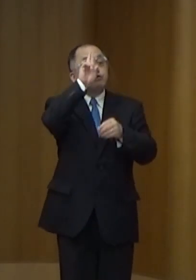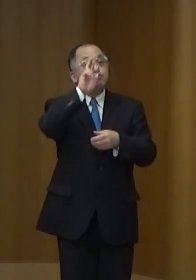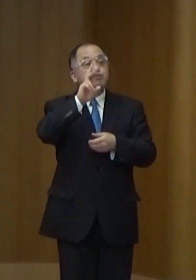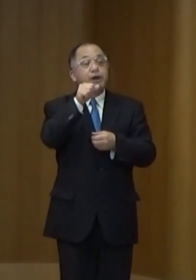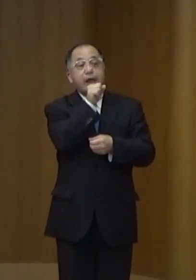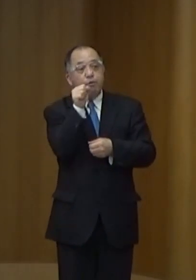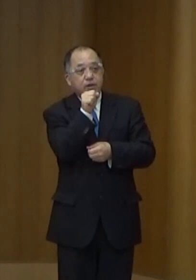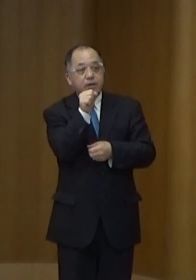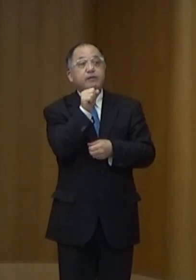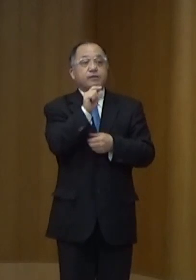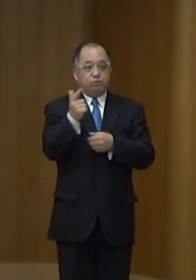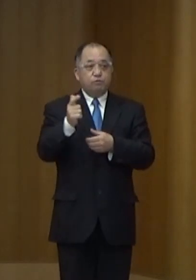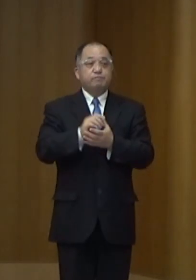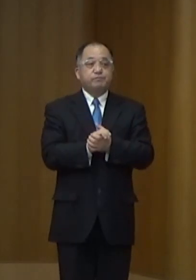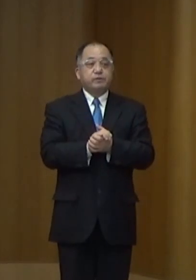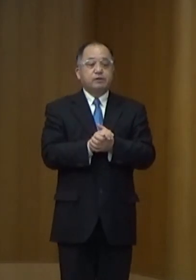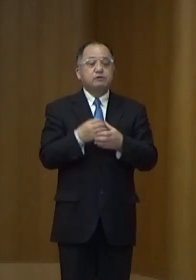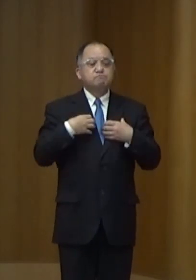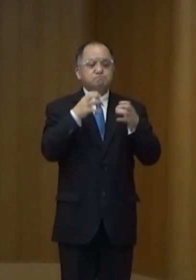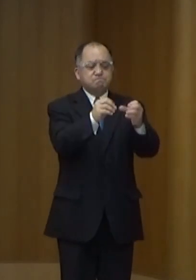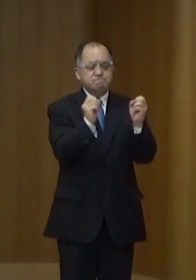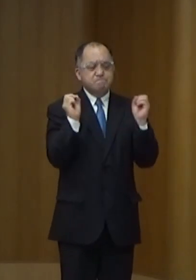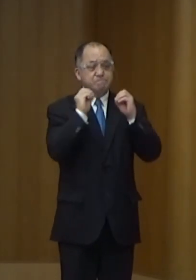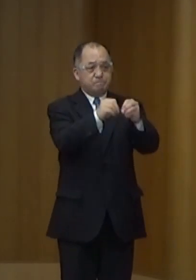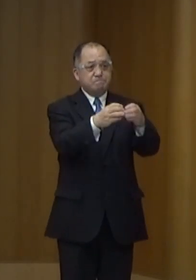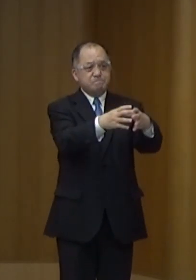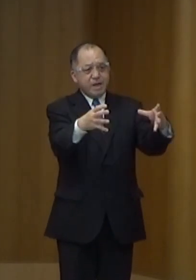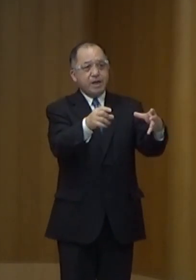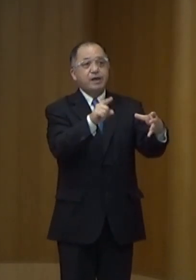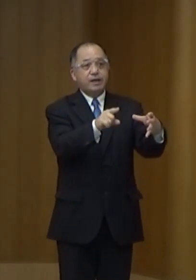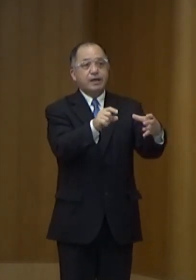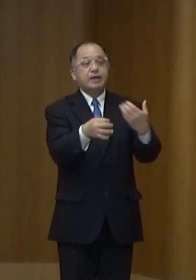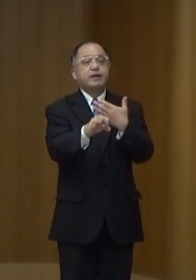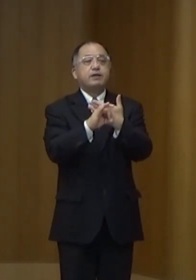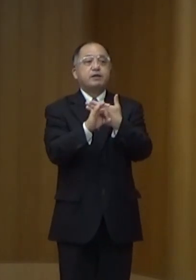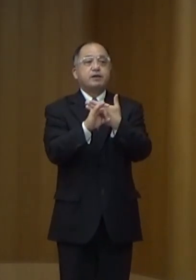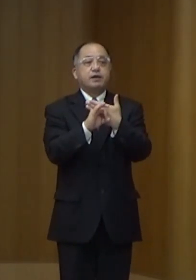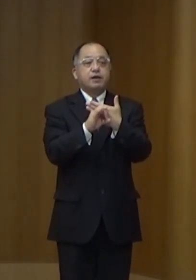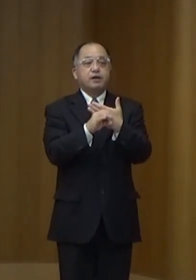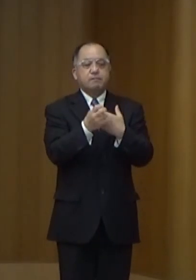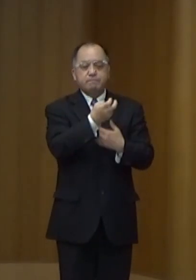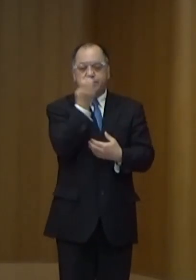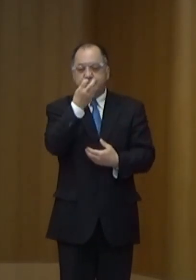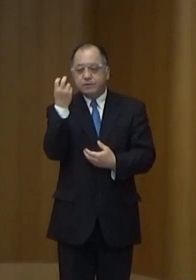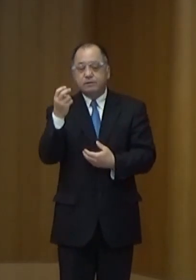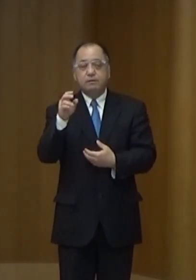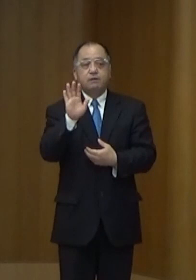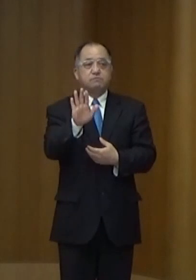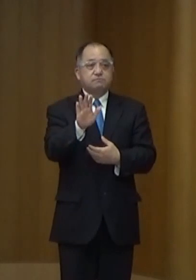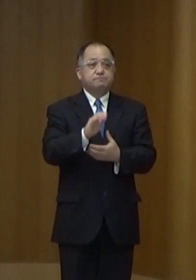ラオケでの集団感染事例、こういったものが多く確認をされているところで、